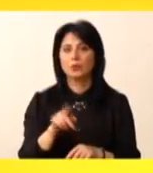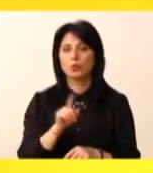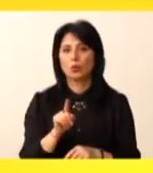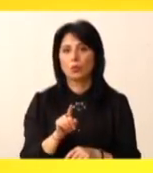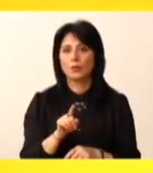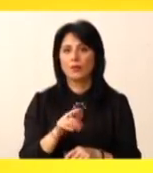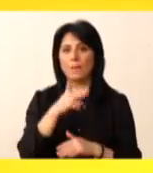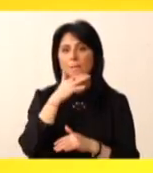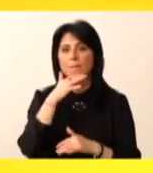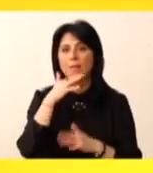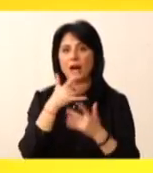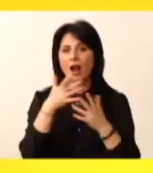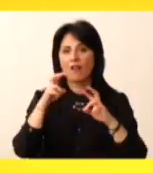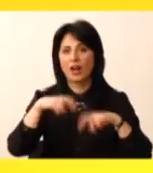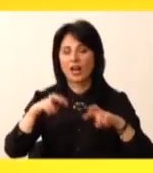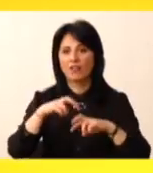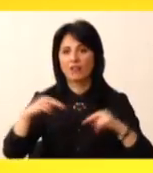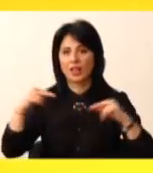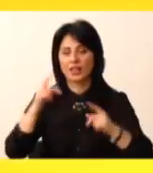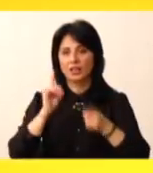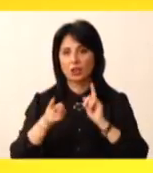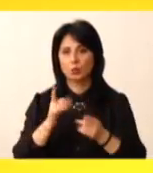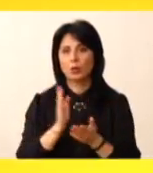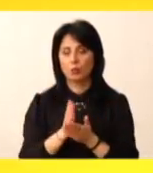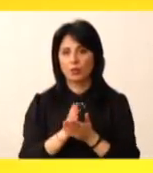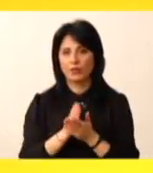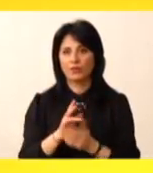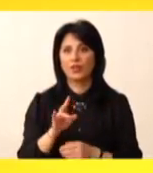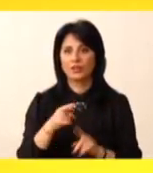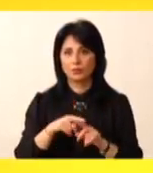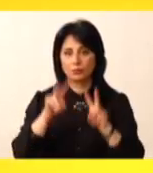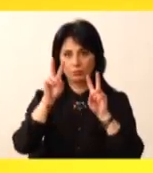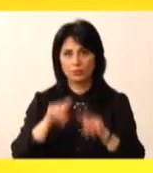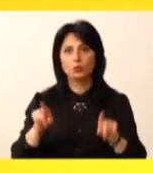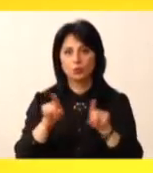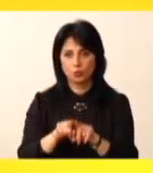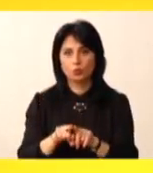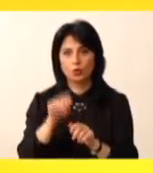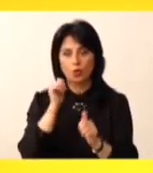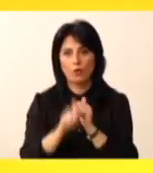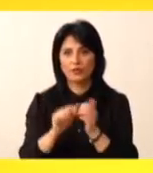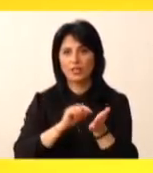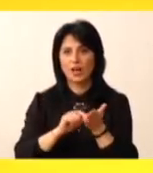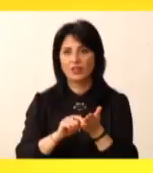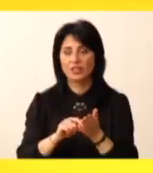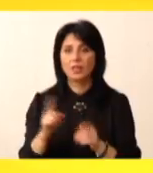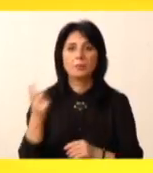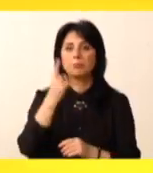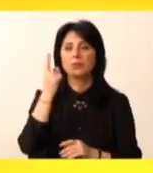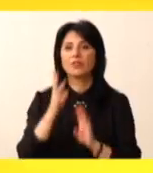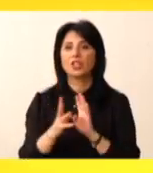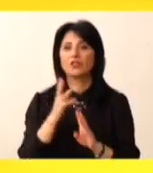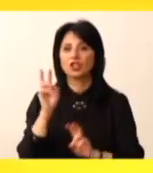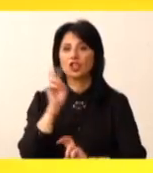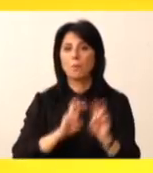რომ მრავალრიცხოვანი კვლევებით დადასტურებულია და ნუტრიციოლოგები ამას ყოველთვის ხაზს უსვამენ, უპირველეს